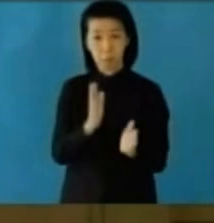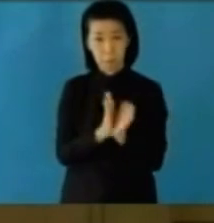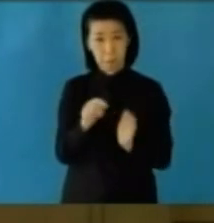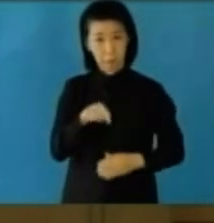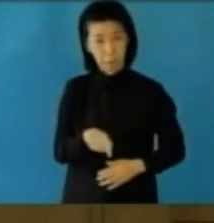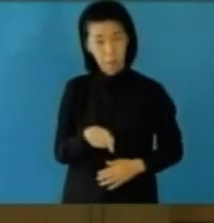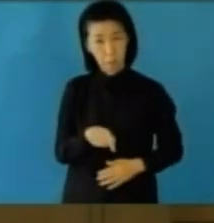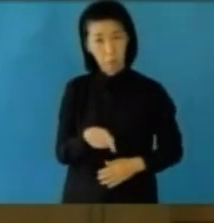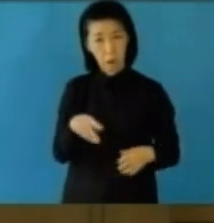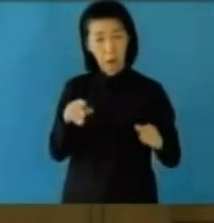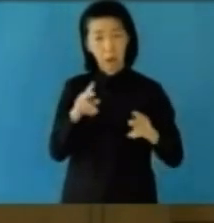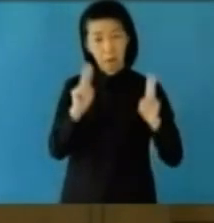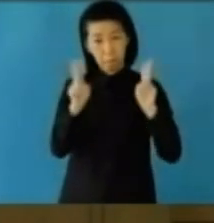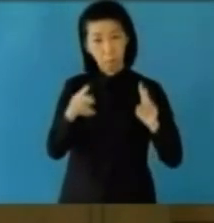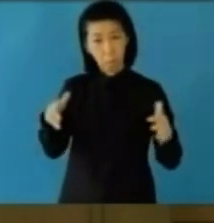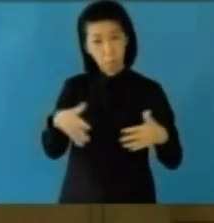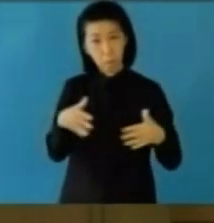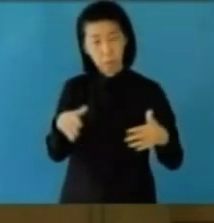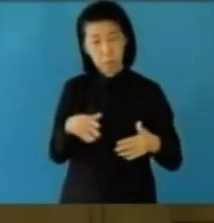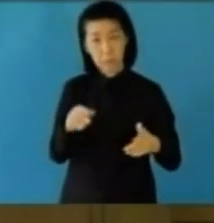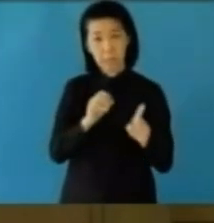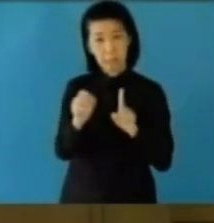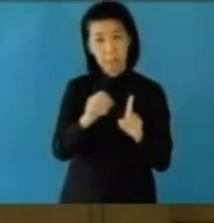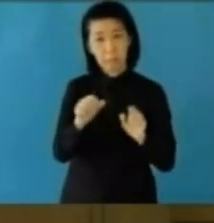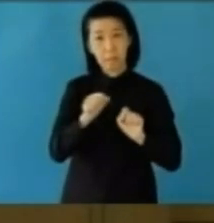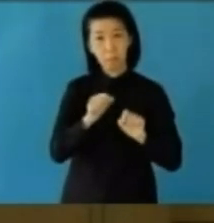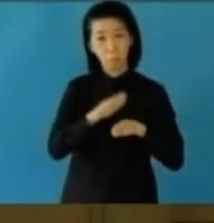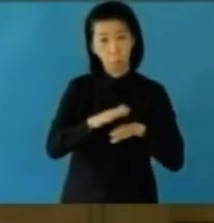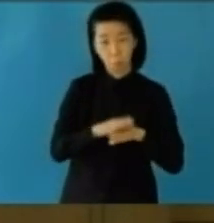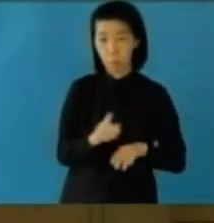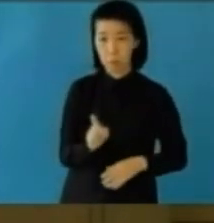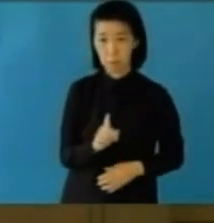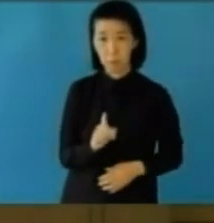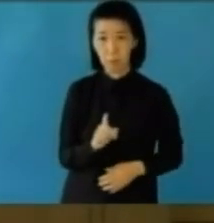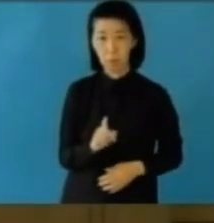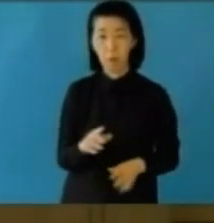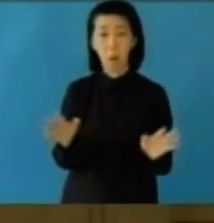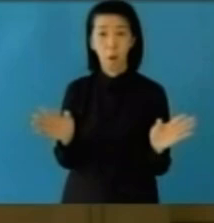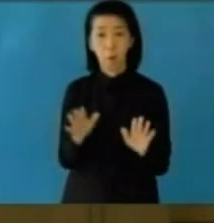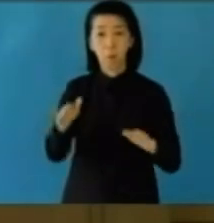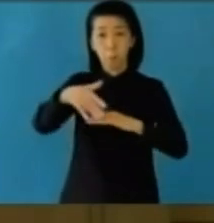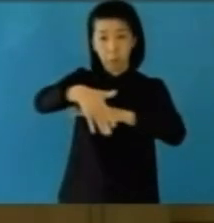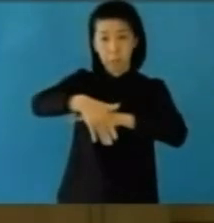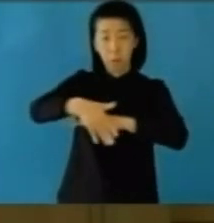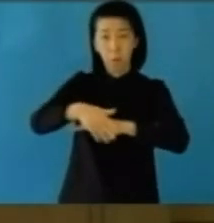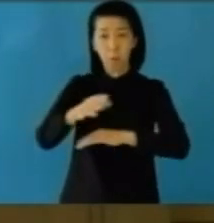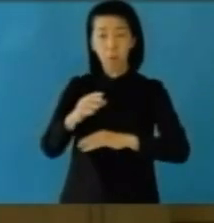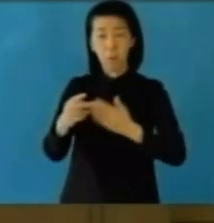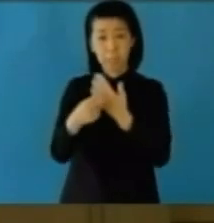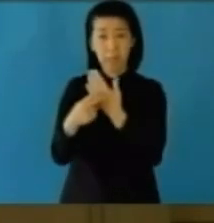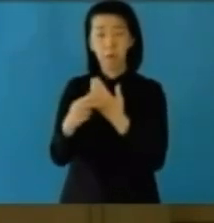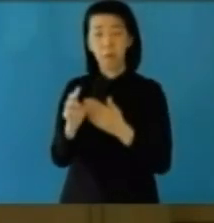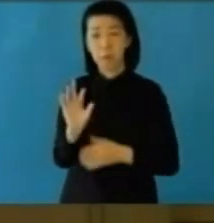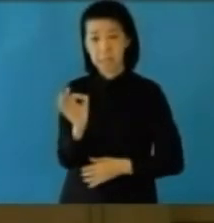はどのようにデジタル化を進めていくのかお答えください。まあ、次に子ども医療費の窓口負担ゼロについてですが、まあ、